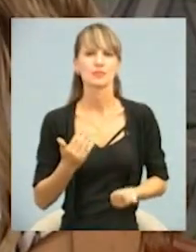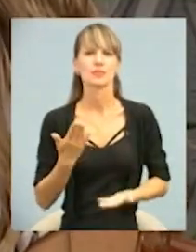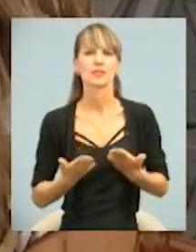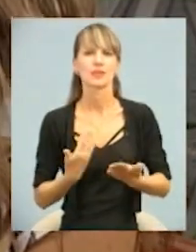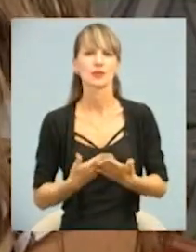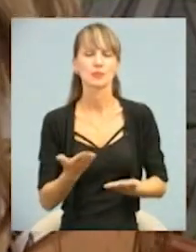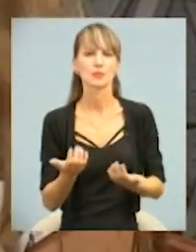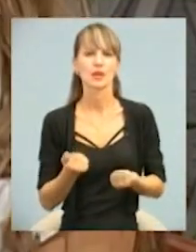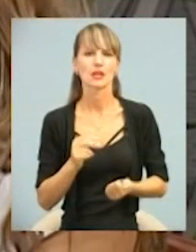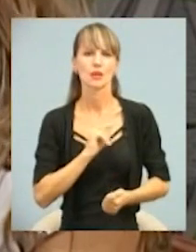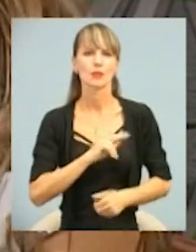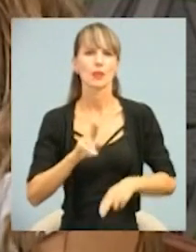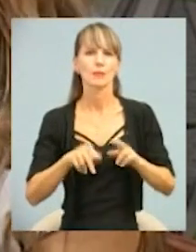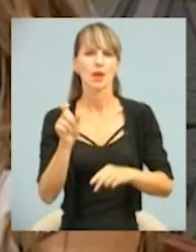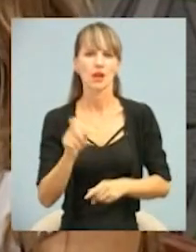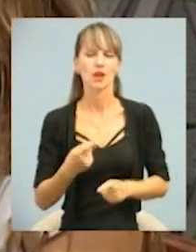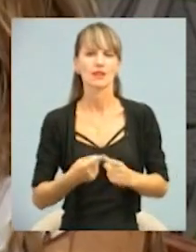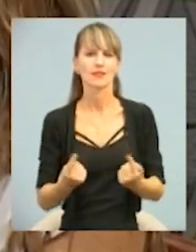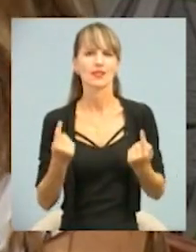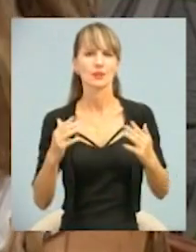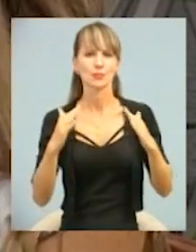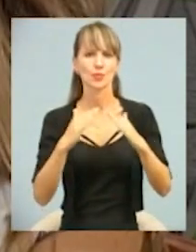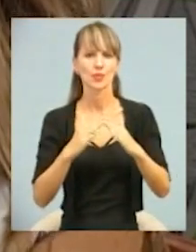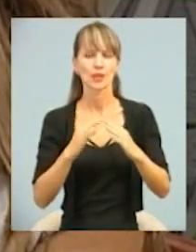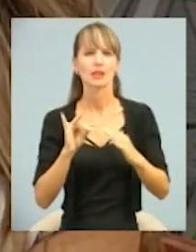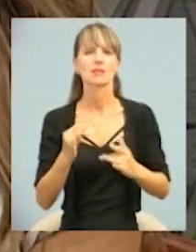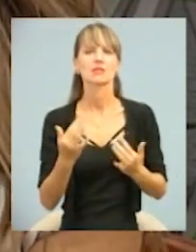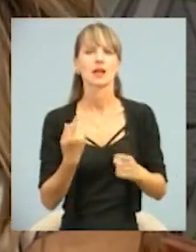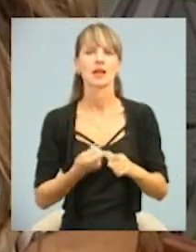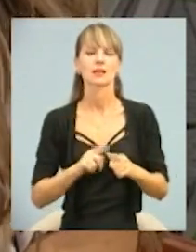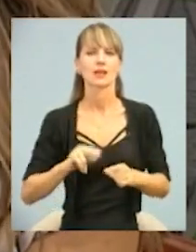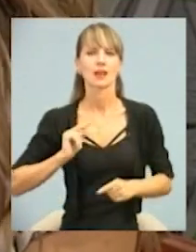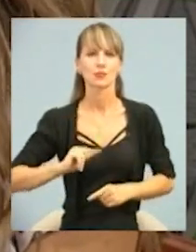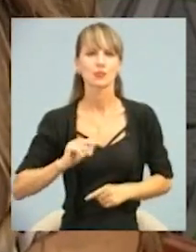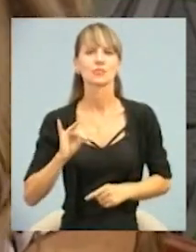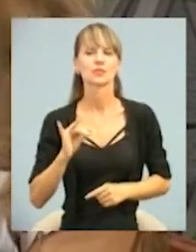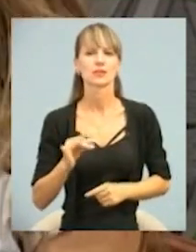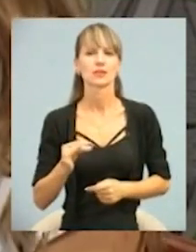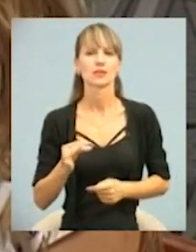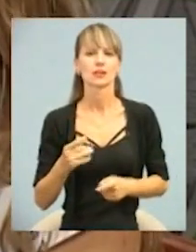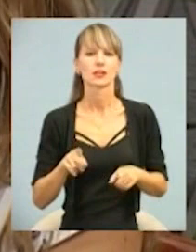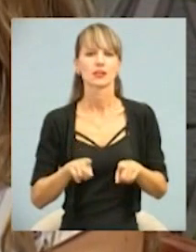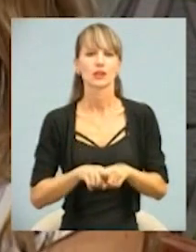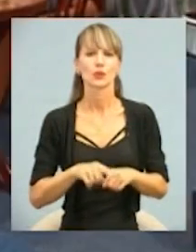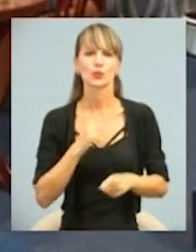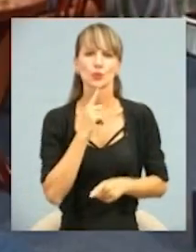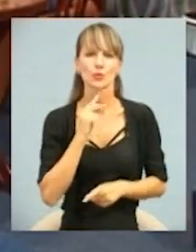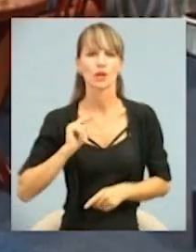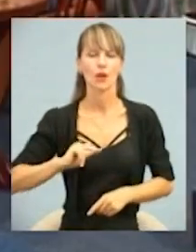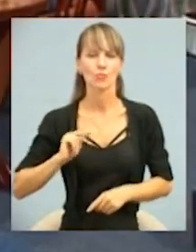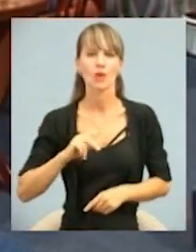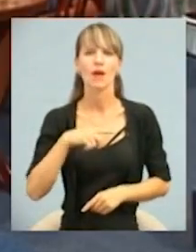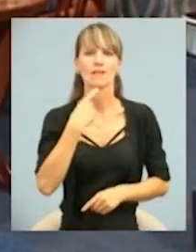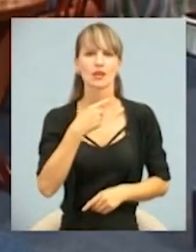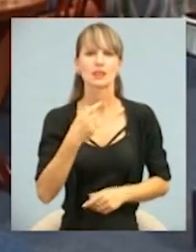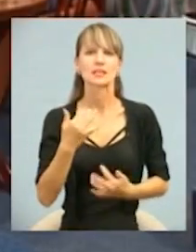якщо, наприклад, брати роботу маляра, то це цілий велетенський будинок. І скільки це роботи, ну і, звичайно, такий клопіткої праці. Ну, власне